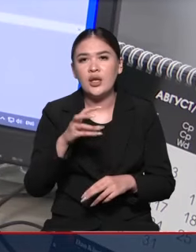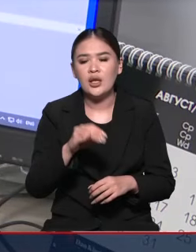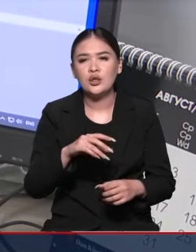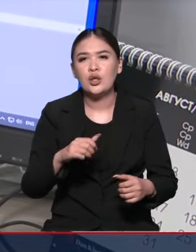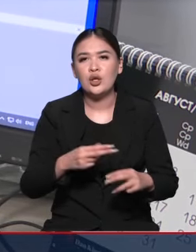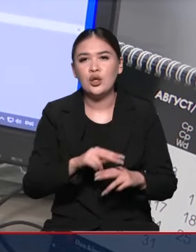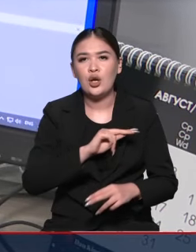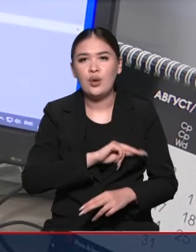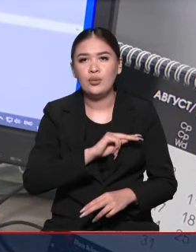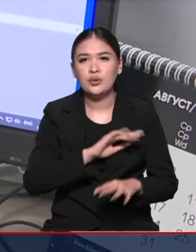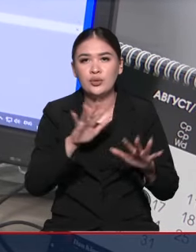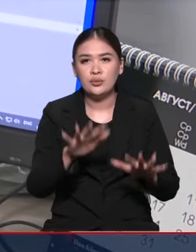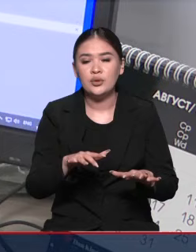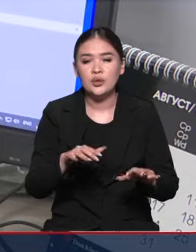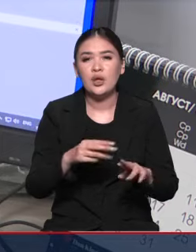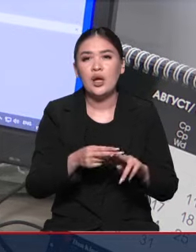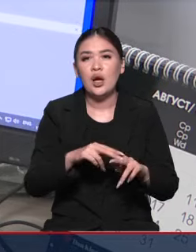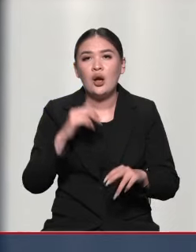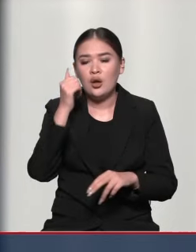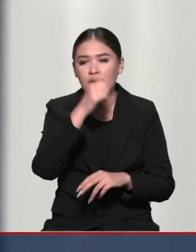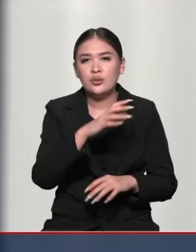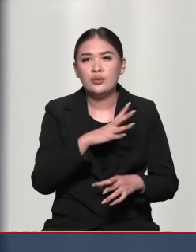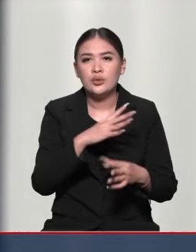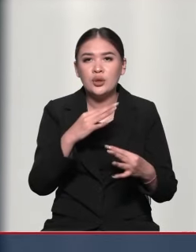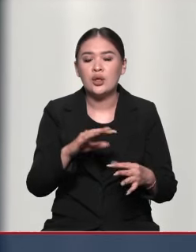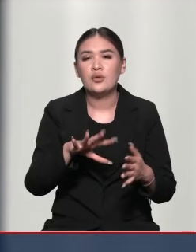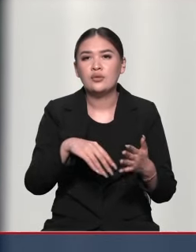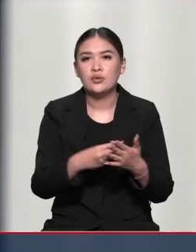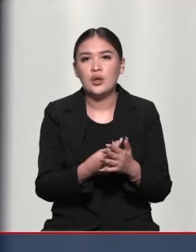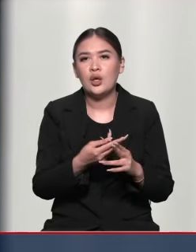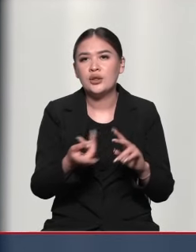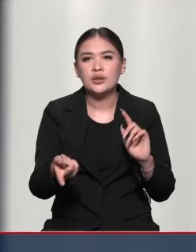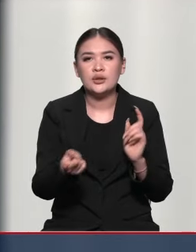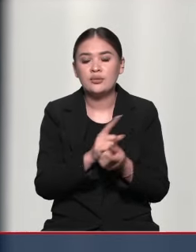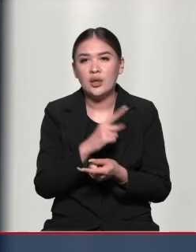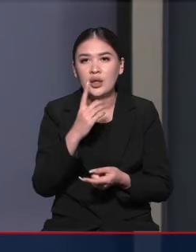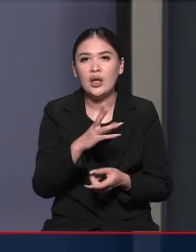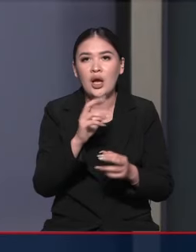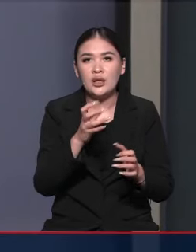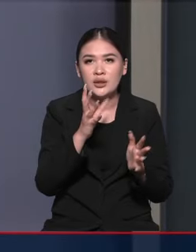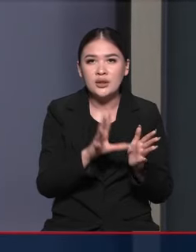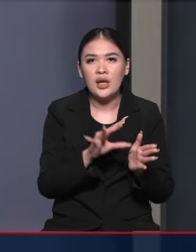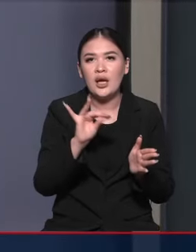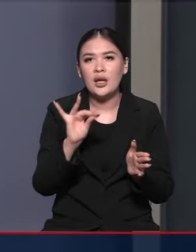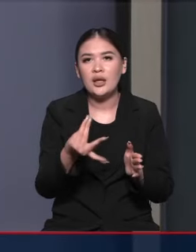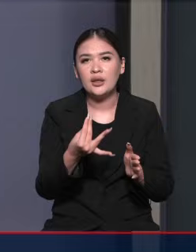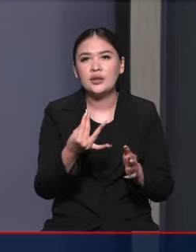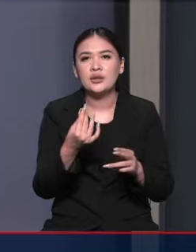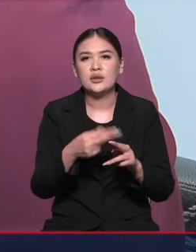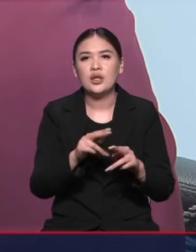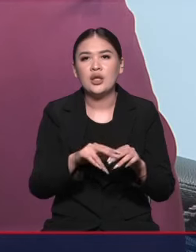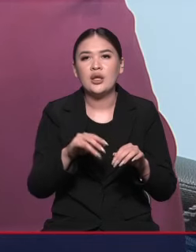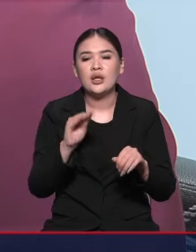на «Казинформ». По ее мнению, за годы независимости издание значительно преобразилось, как с технической стороны, так и с точки зрения